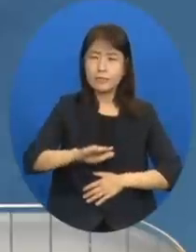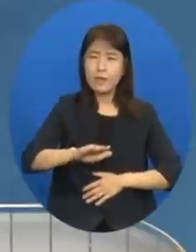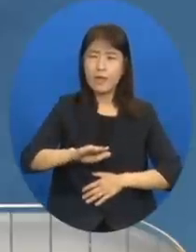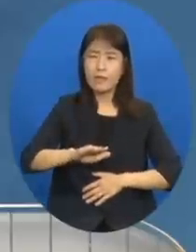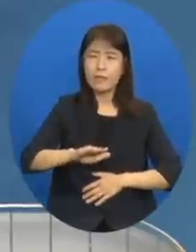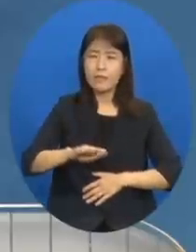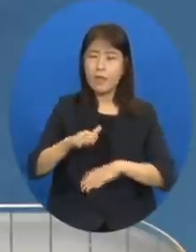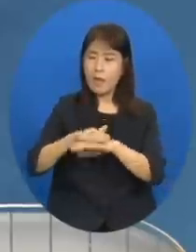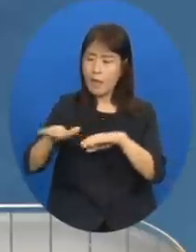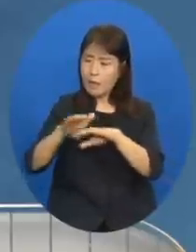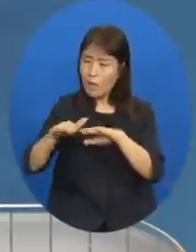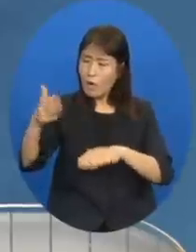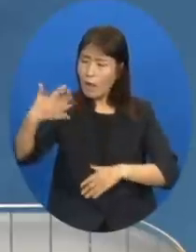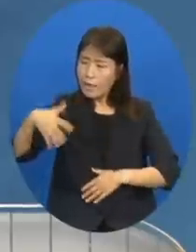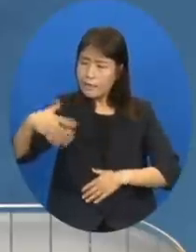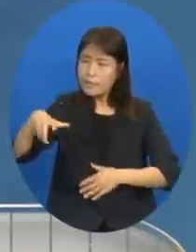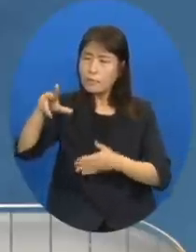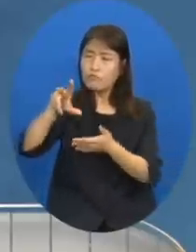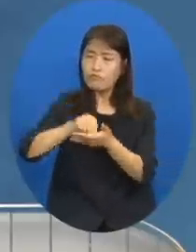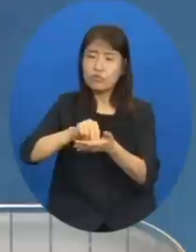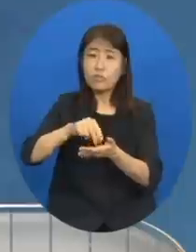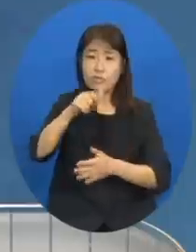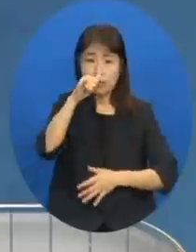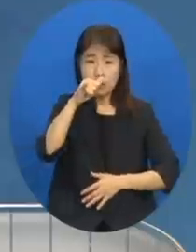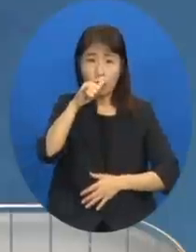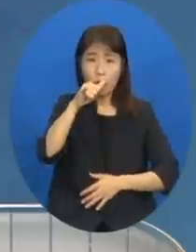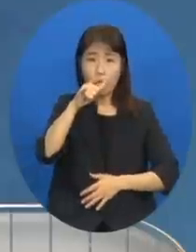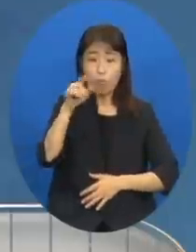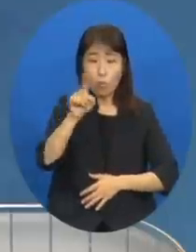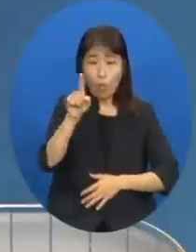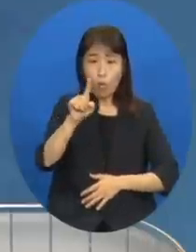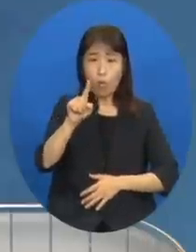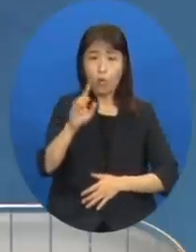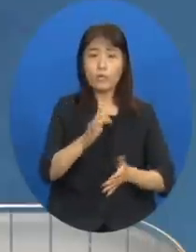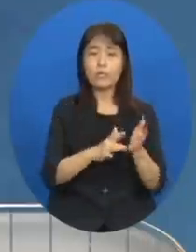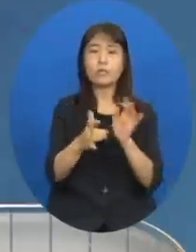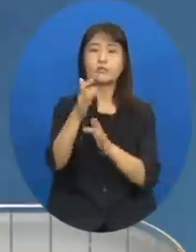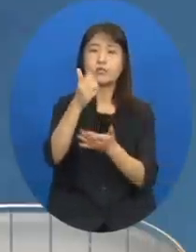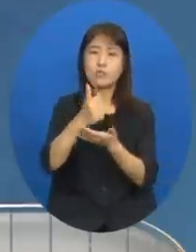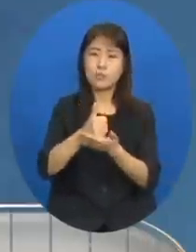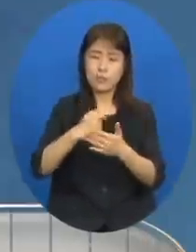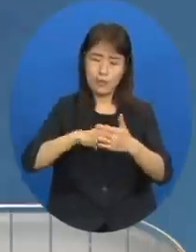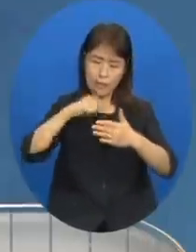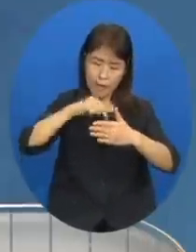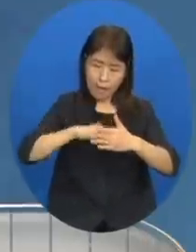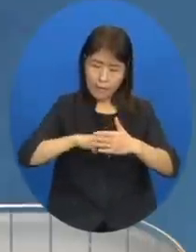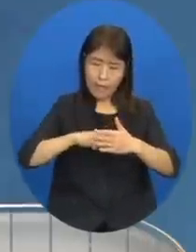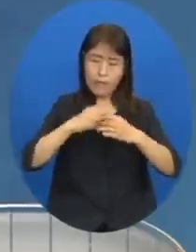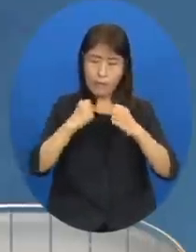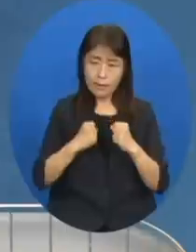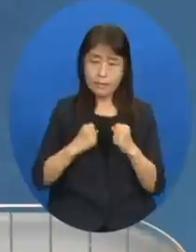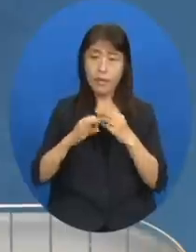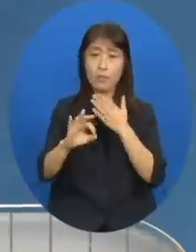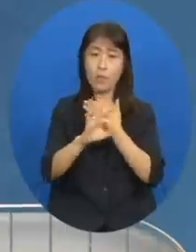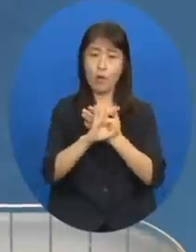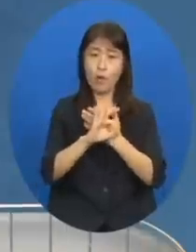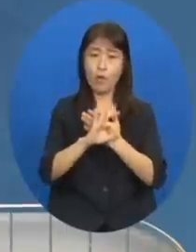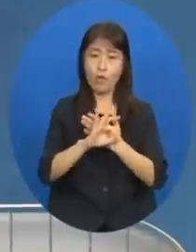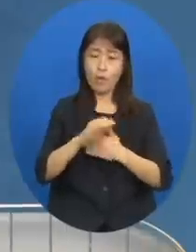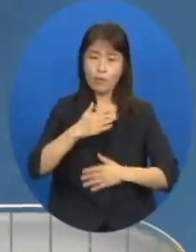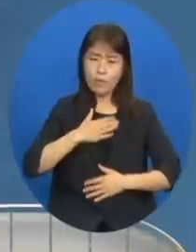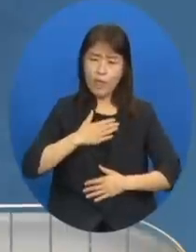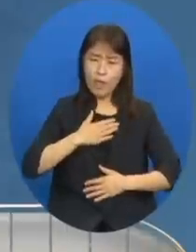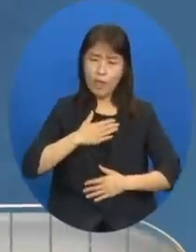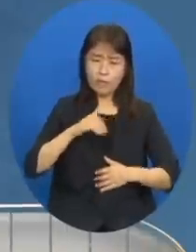해결이 되지 않는 문제가 있었습니다 그것은 예수님이 우리 안에 정말 계시다면 왜 내 힘들고